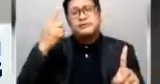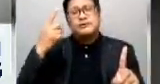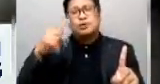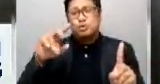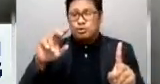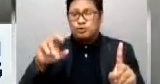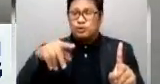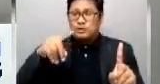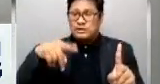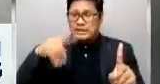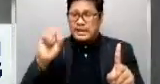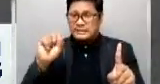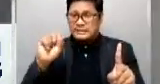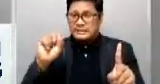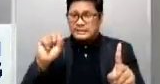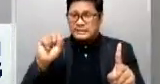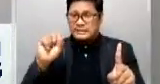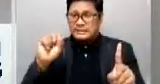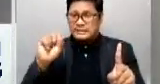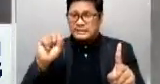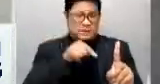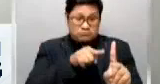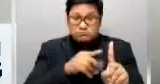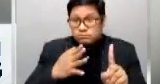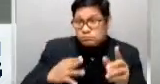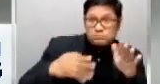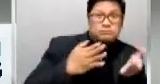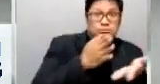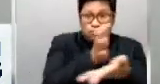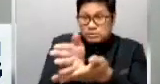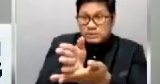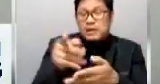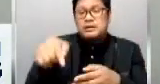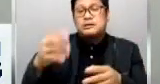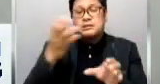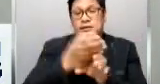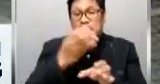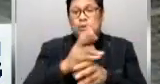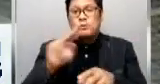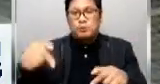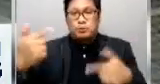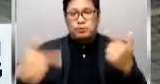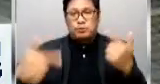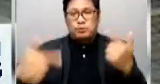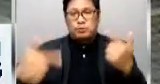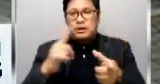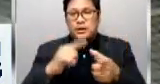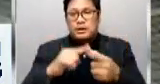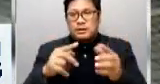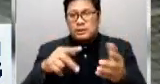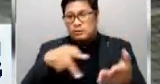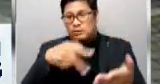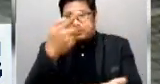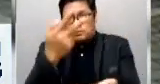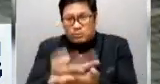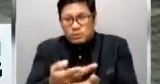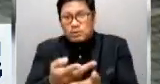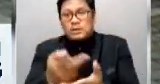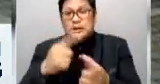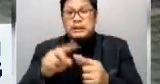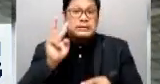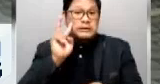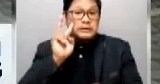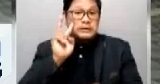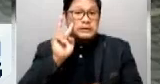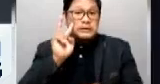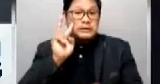ang pagtakbo niya papunta sa gilid ng sasakyan pero nang magsimula na ang putukan, bigla siyang natumba at makikita na lang na tumatakbo papunta sa gilid ng fast